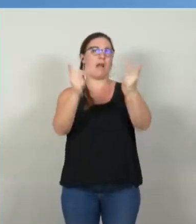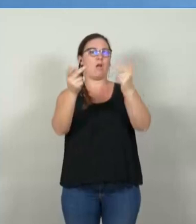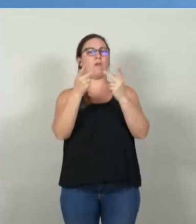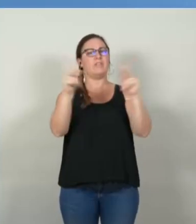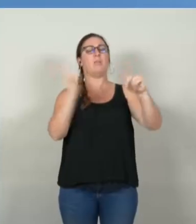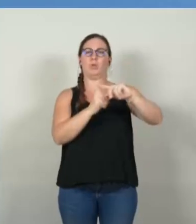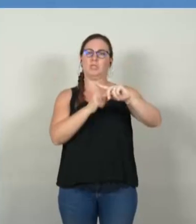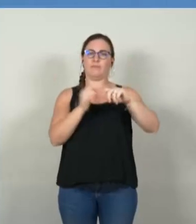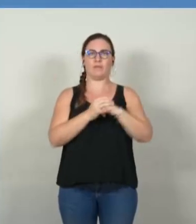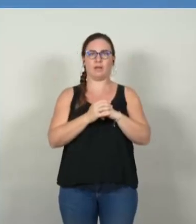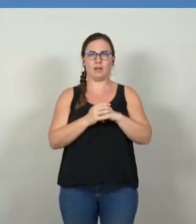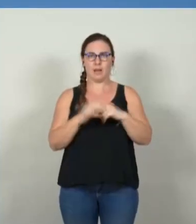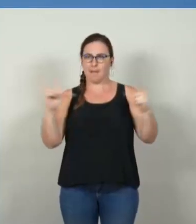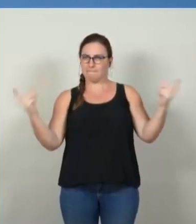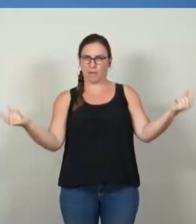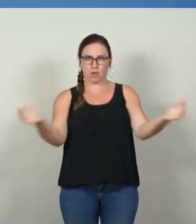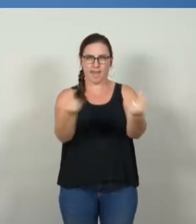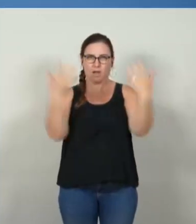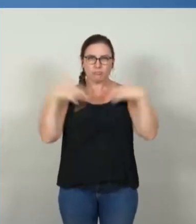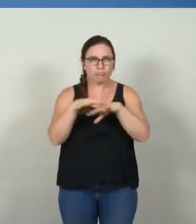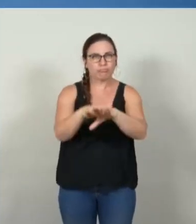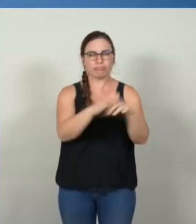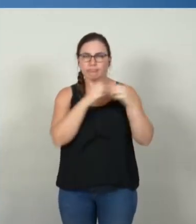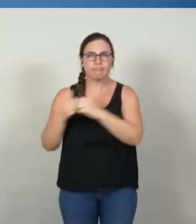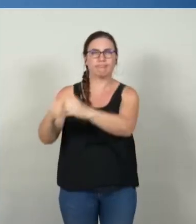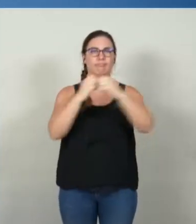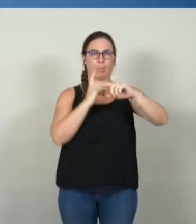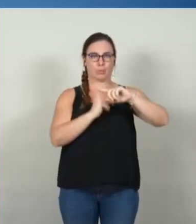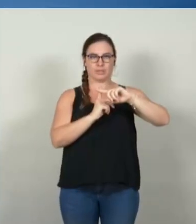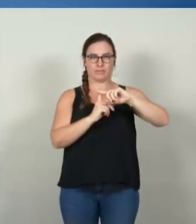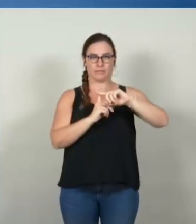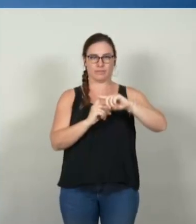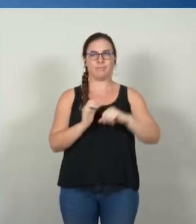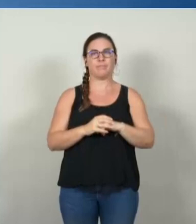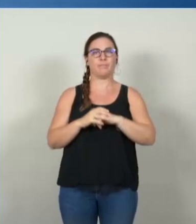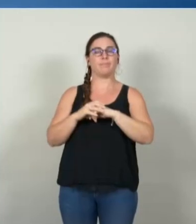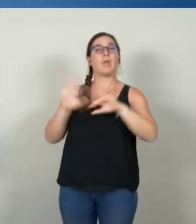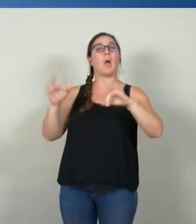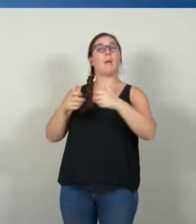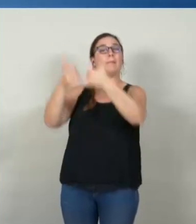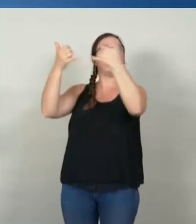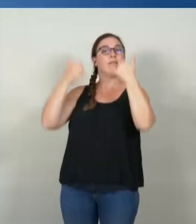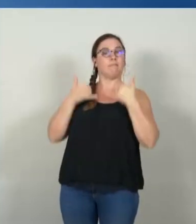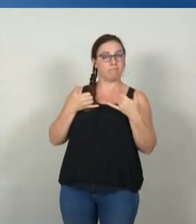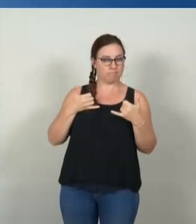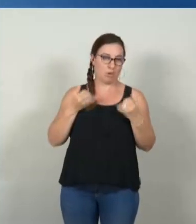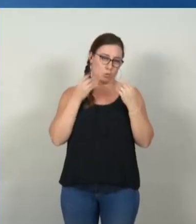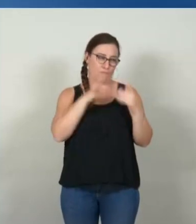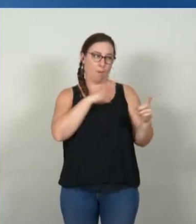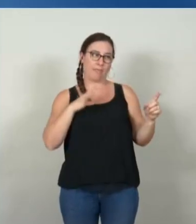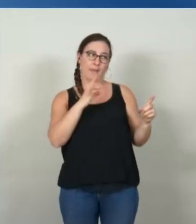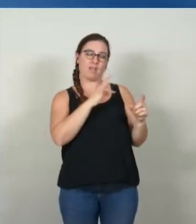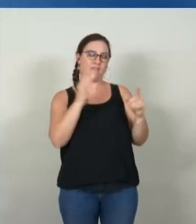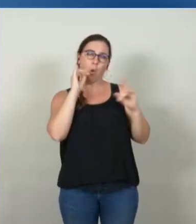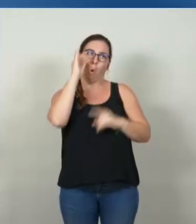vise à rassembler les acteurs du territoire et positive nous tenons également à préciser que ce prix est le résultat comme le souligne souvent mode Tavel avec